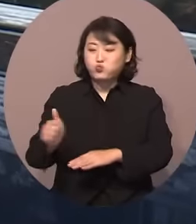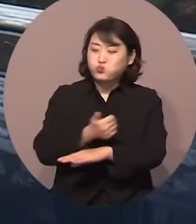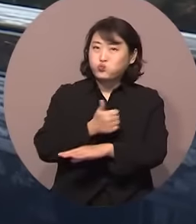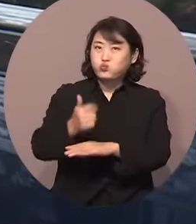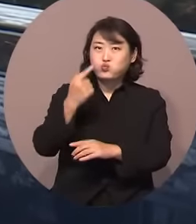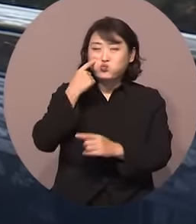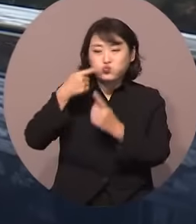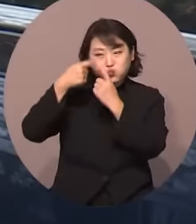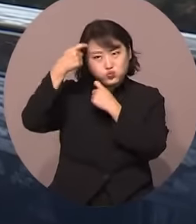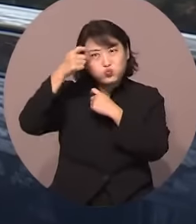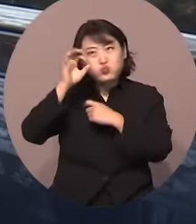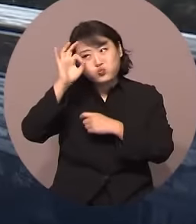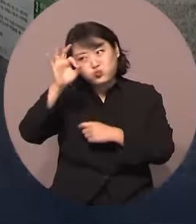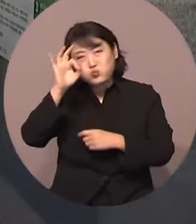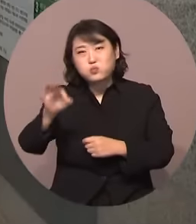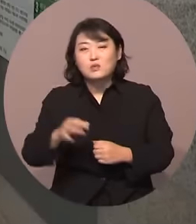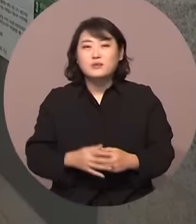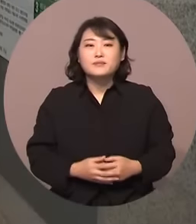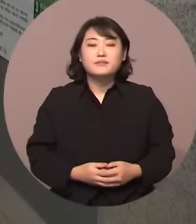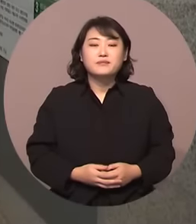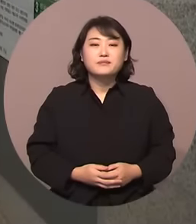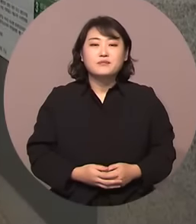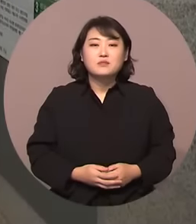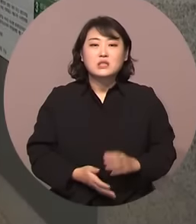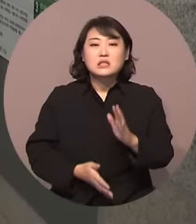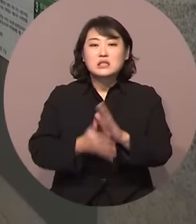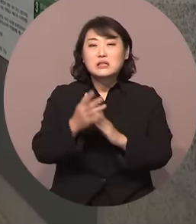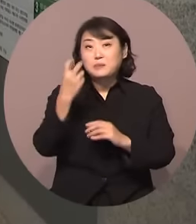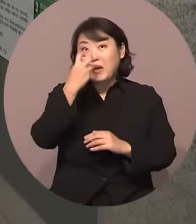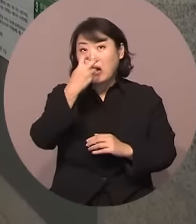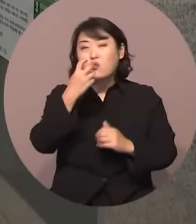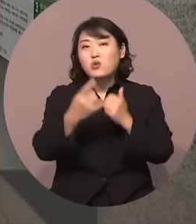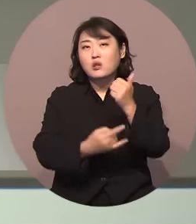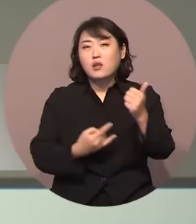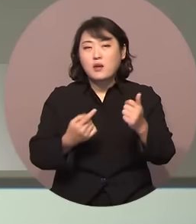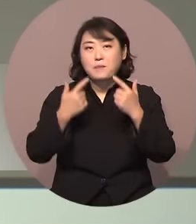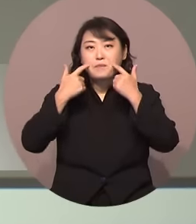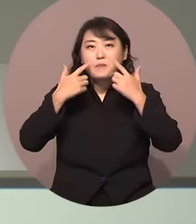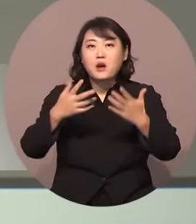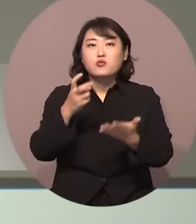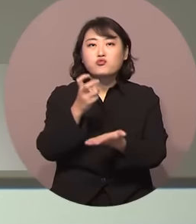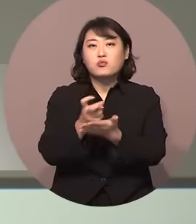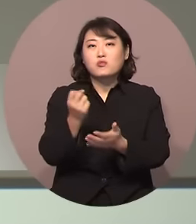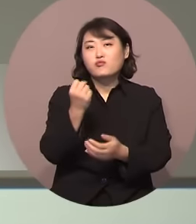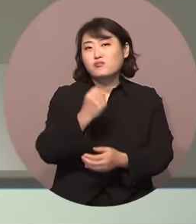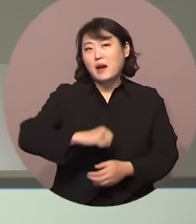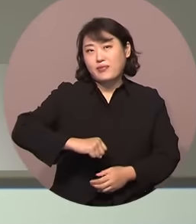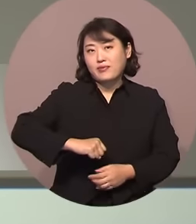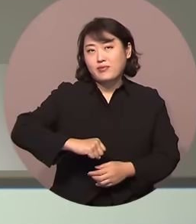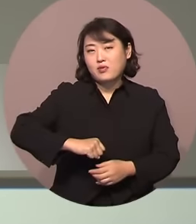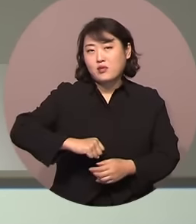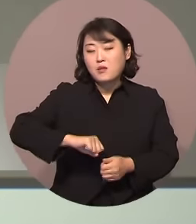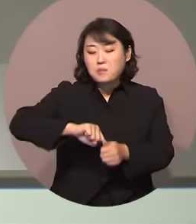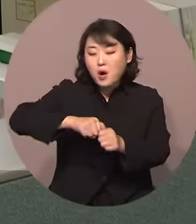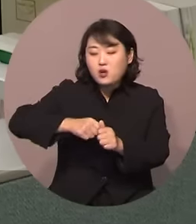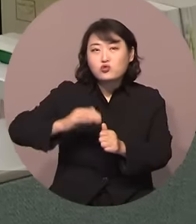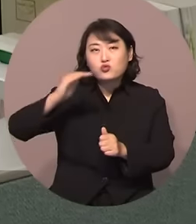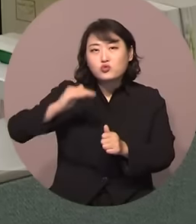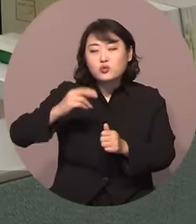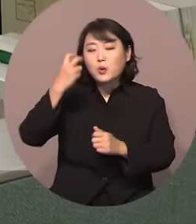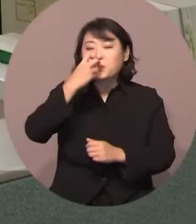접 눈으로 보고 있는 거니까 감사위원회는 명백한 규정 위반이라며 처본 수위를